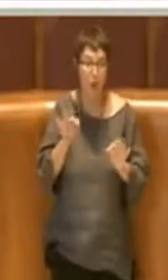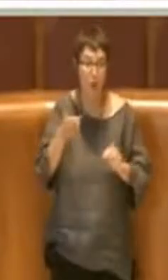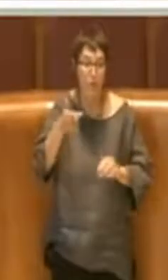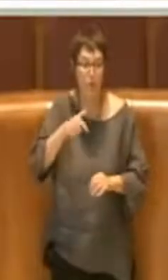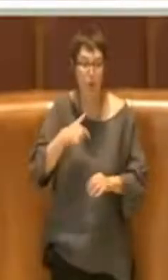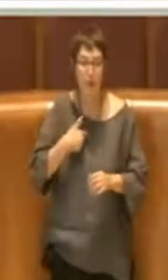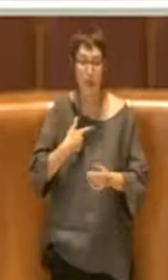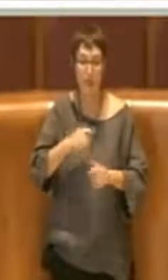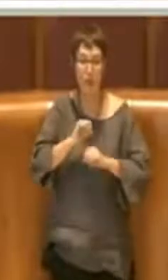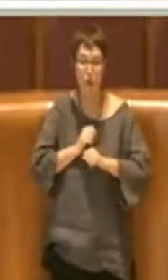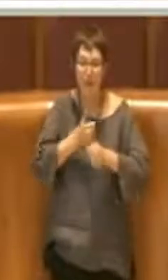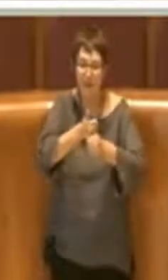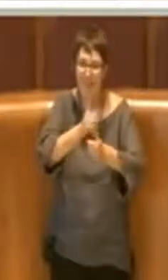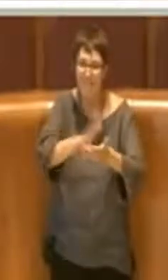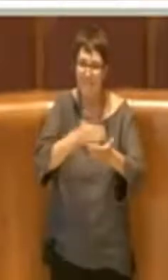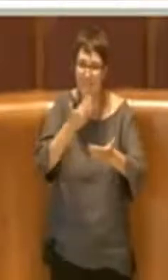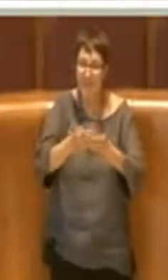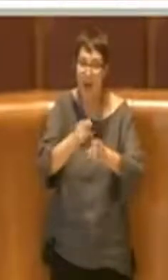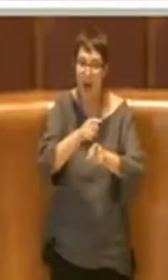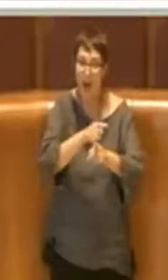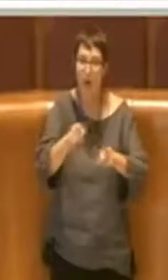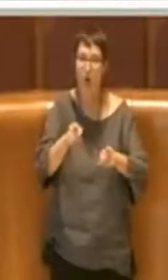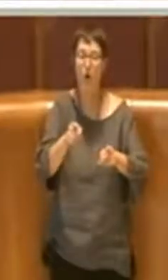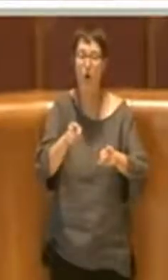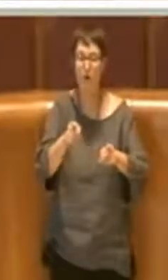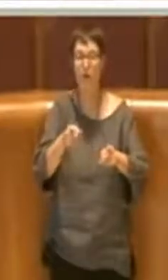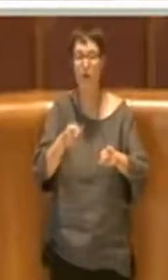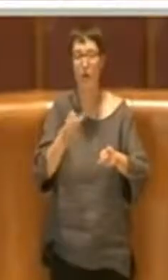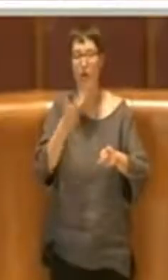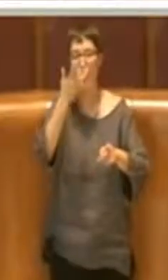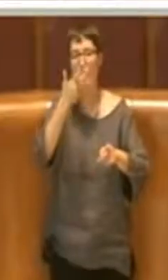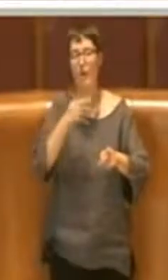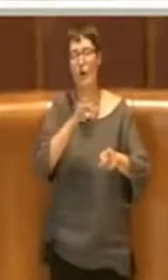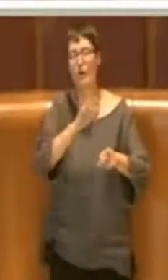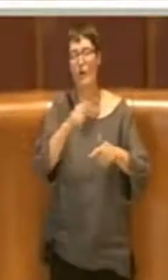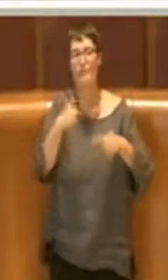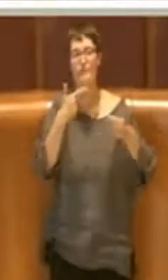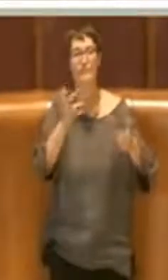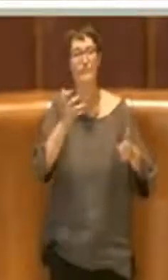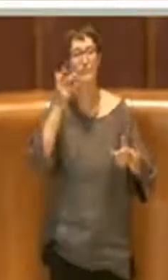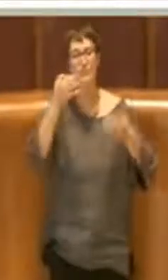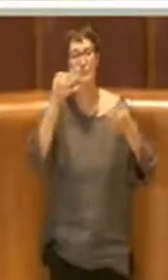tutti in quest'aula, vorrei che fossero onorati in maniera adeguata. Grazie.